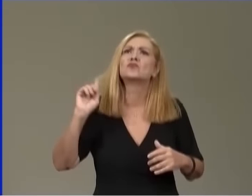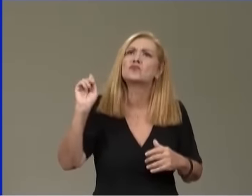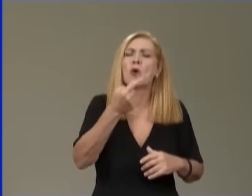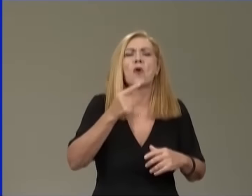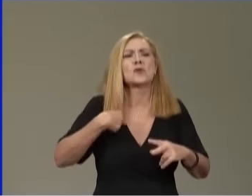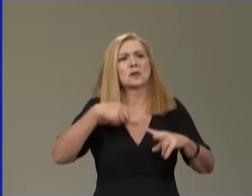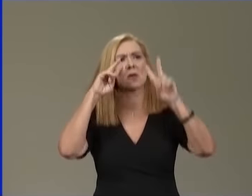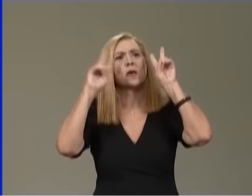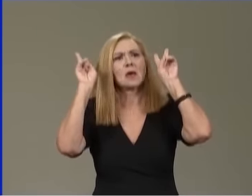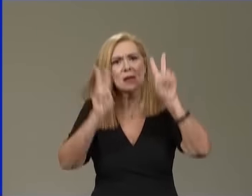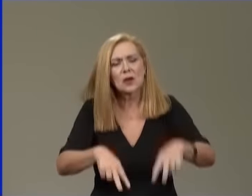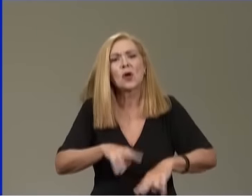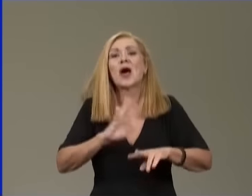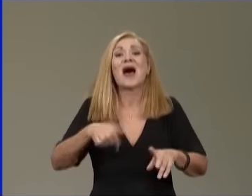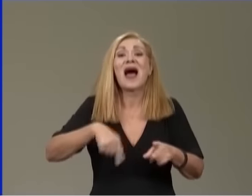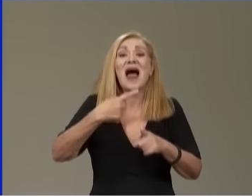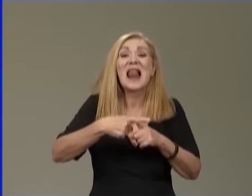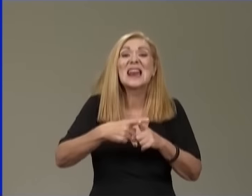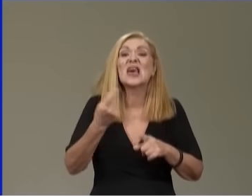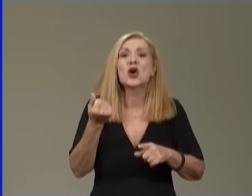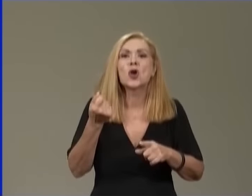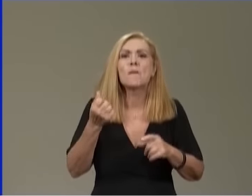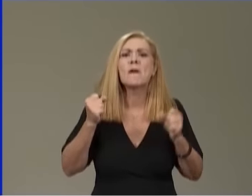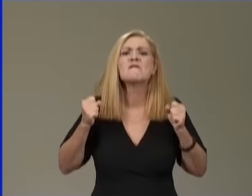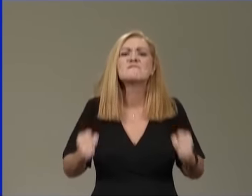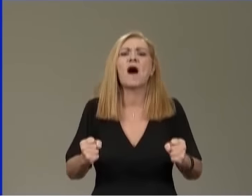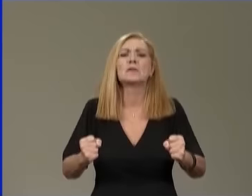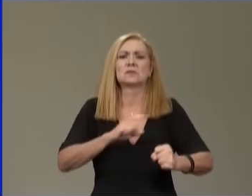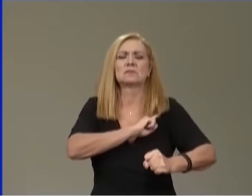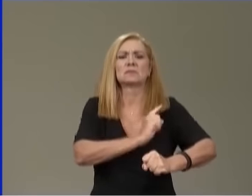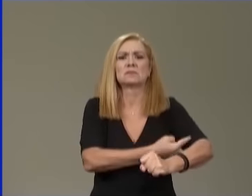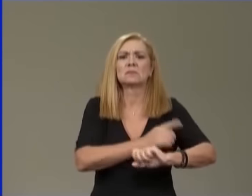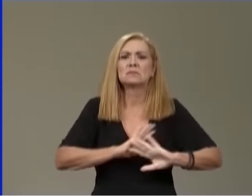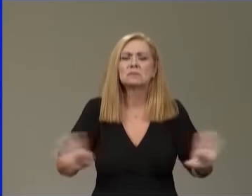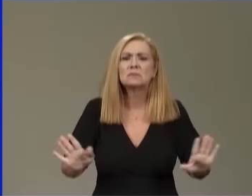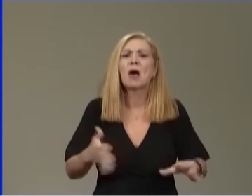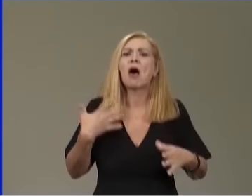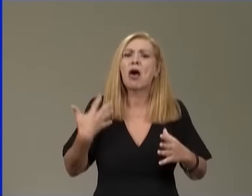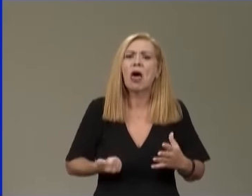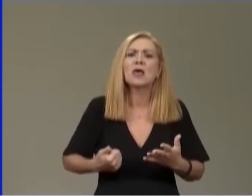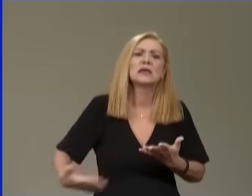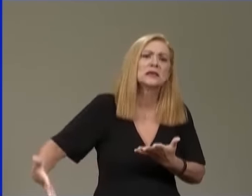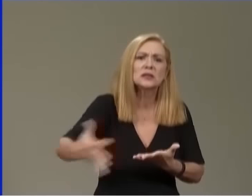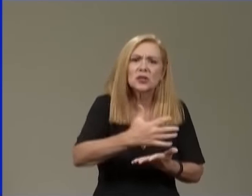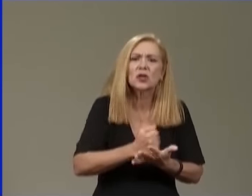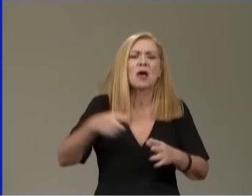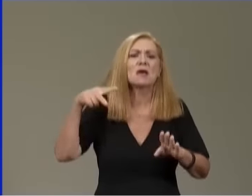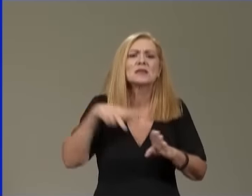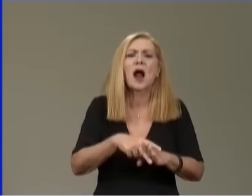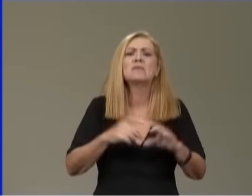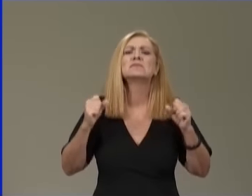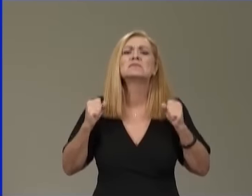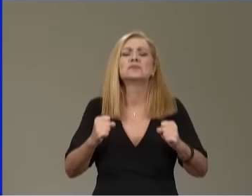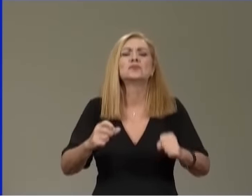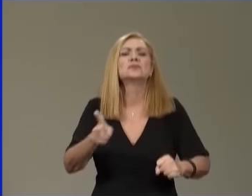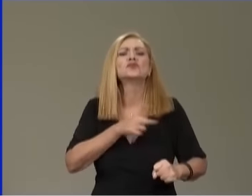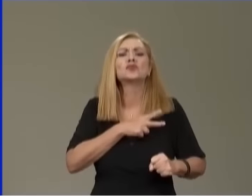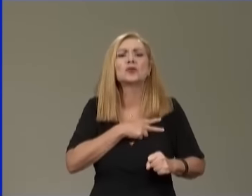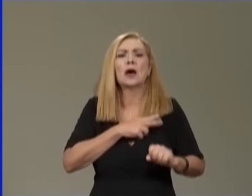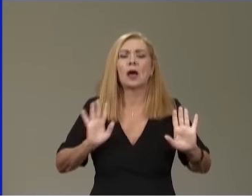οικονομία βρίσκεται πια σε ισχυρές βάσεις, με πολύ υγιή δημοσιονομικά και τραπεζικά μεγέθη. Μια οικονομία